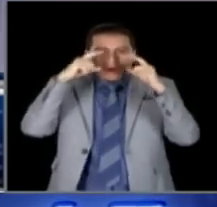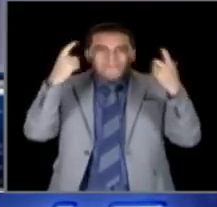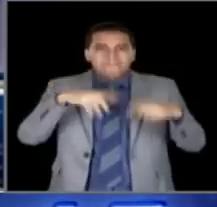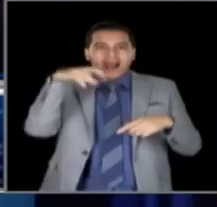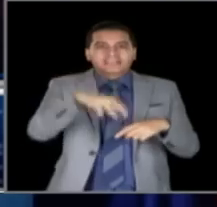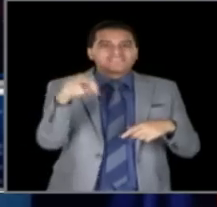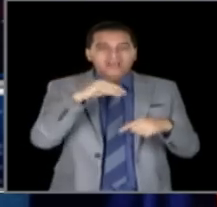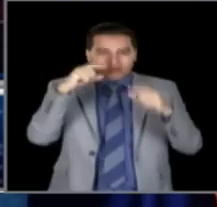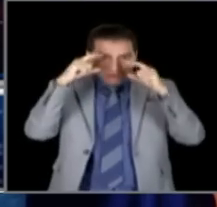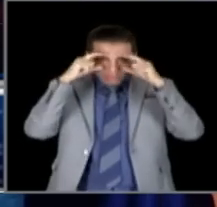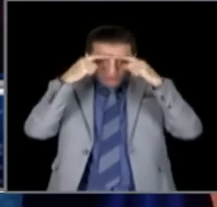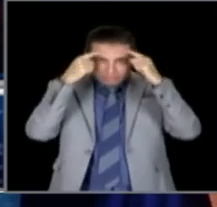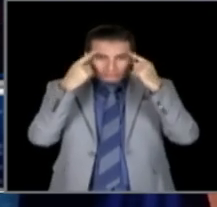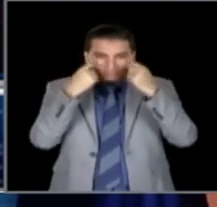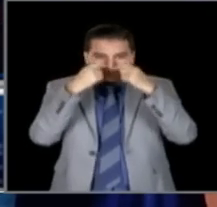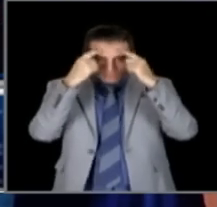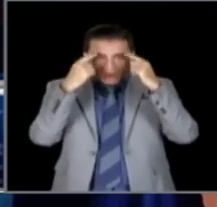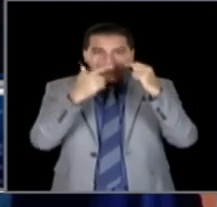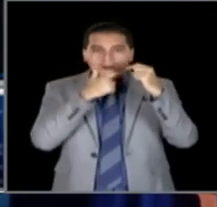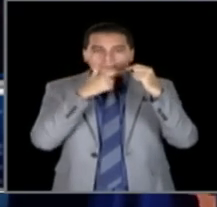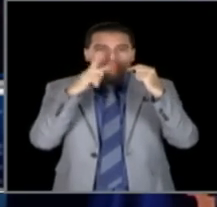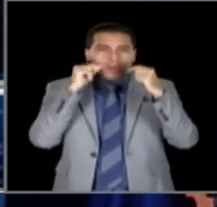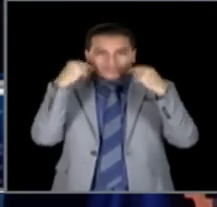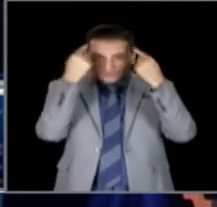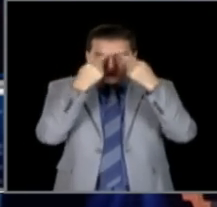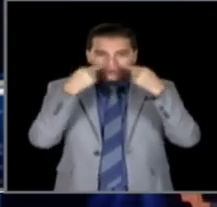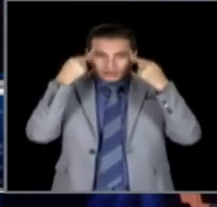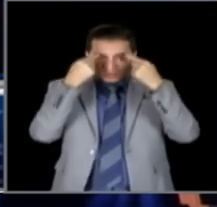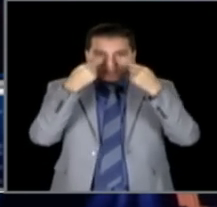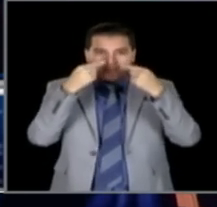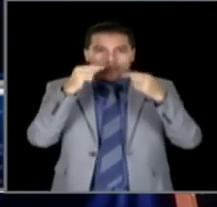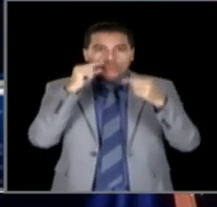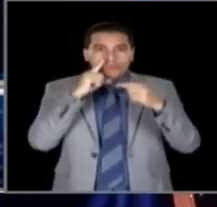اتسمى كده بسبب الحلقات البيضة والصفرة اللي على عينيه